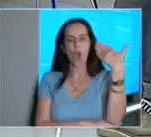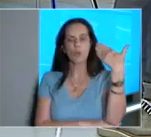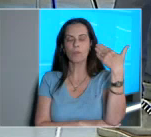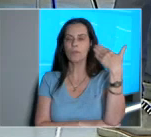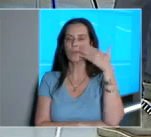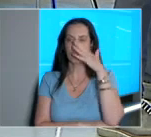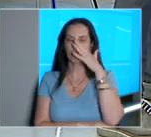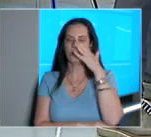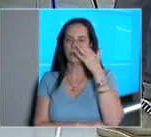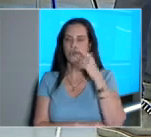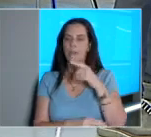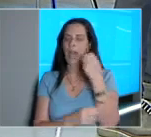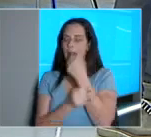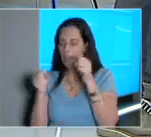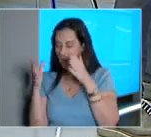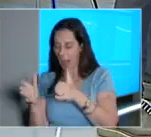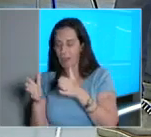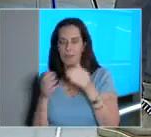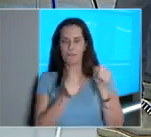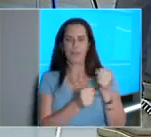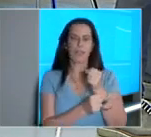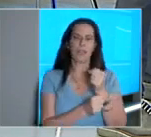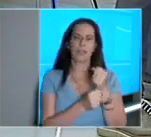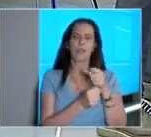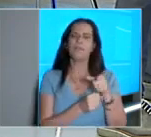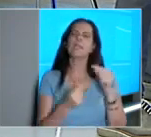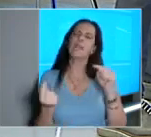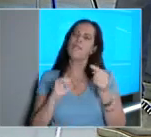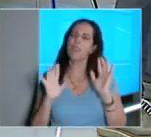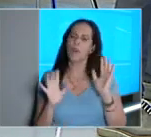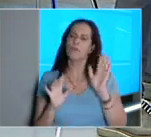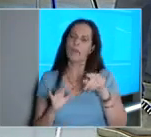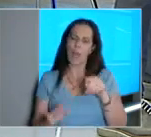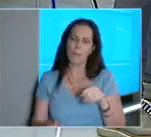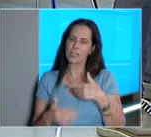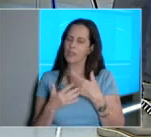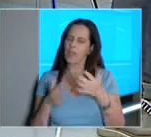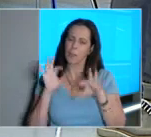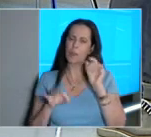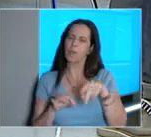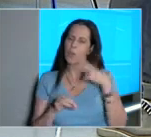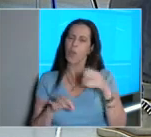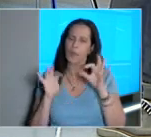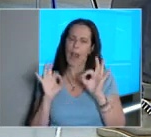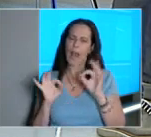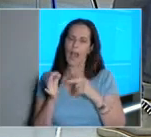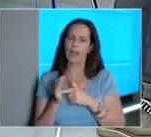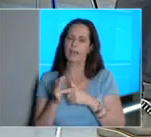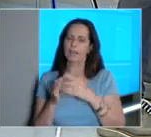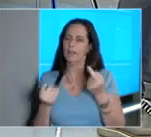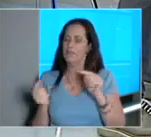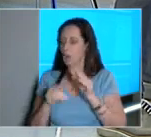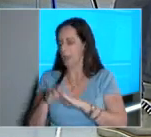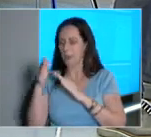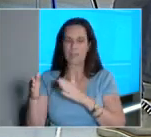שבמובן של הציבור הליברלי בישראל, הציבור השמרני בישראל, וזה הוויכוח האמיתי, וגם על זה אולי הבחירות אמורות להיות באמת, אם לא היה את הוויכוח